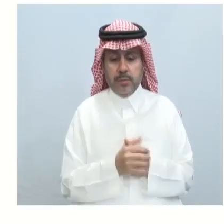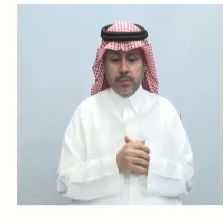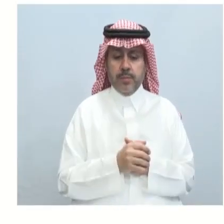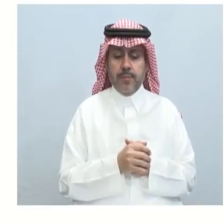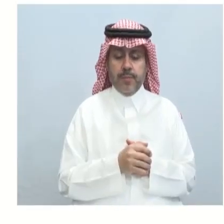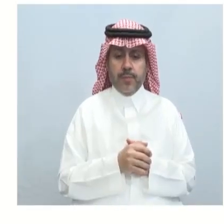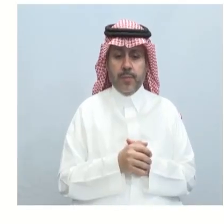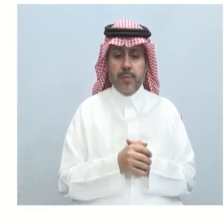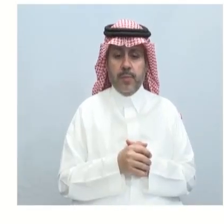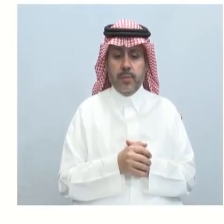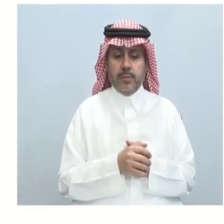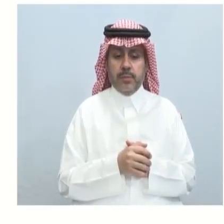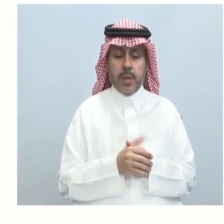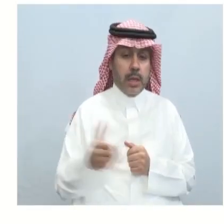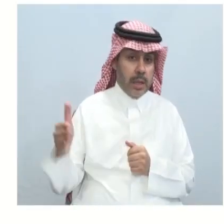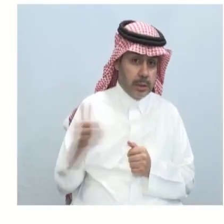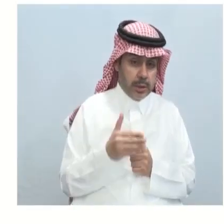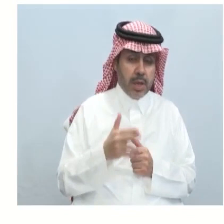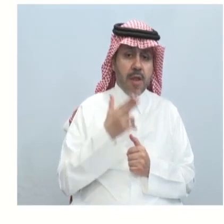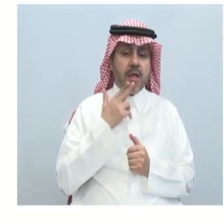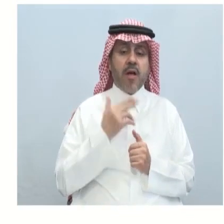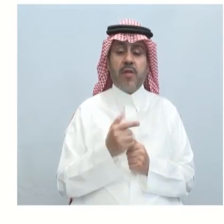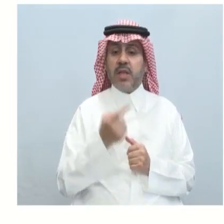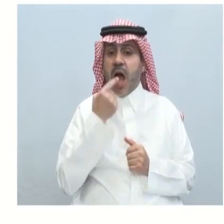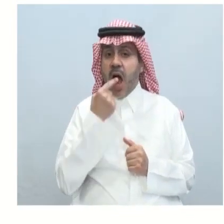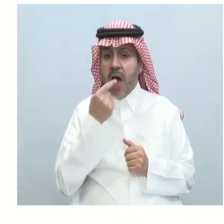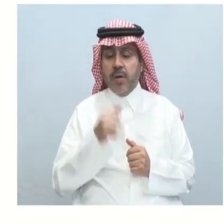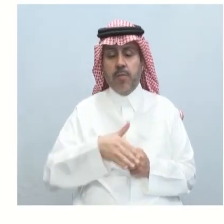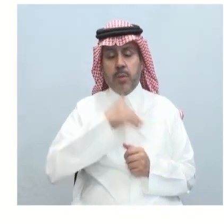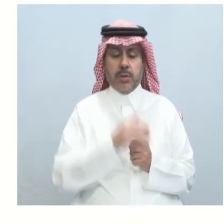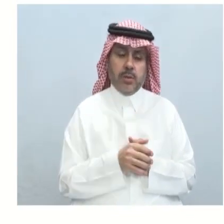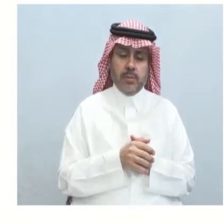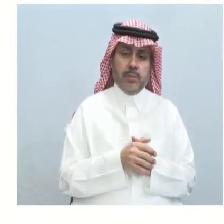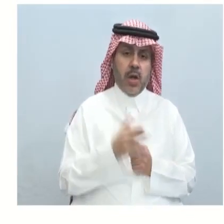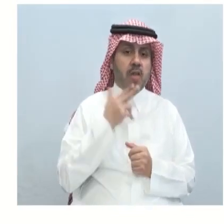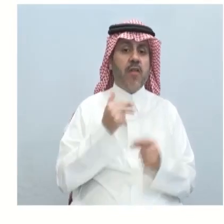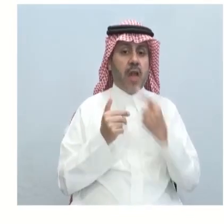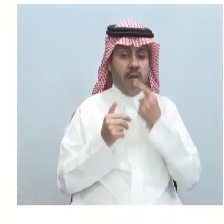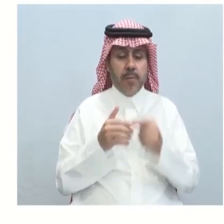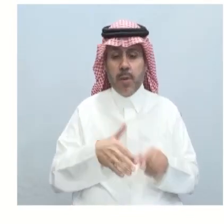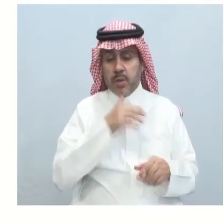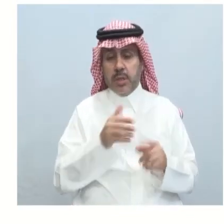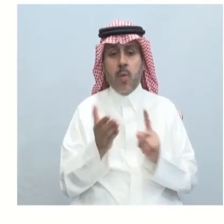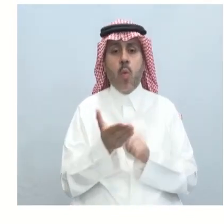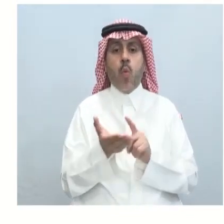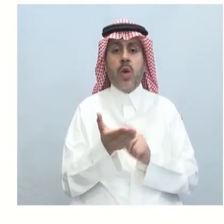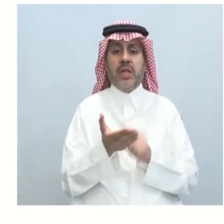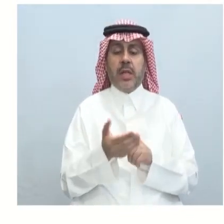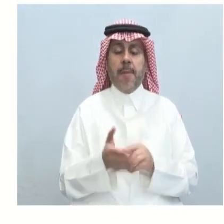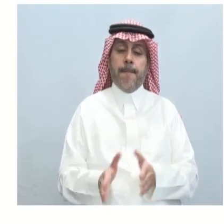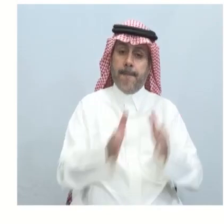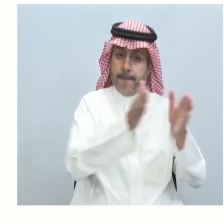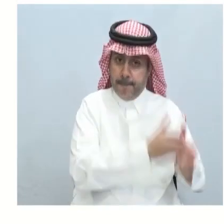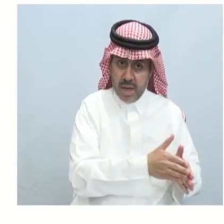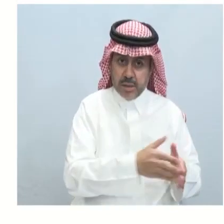نهايه الان يا ابنائي الى نظافه ماذا فمه صلى الله عليه وسلم ويديه بعد الاكل كان